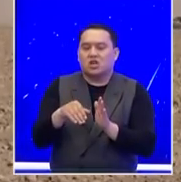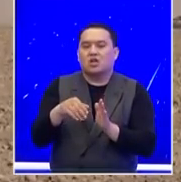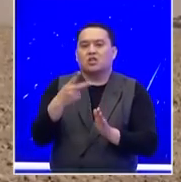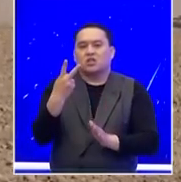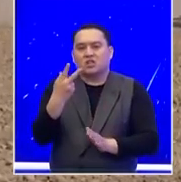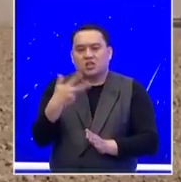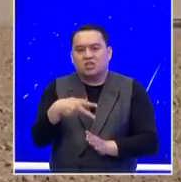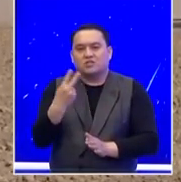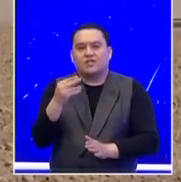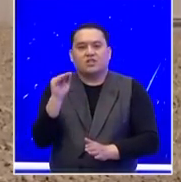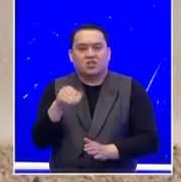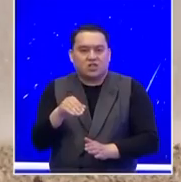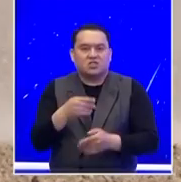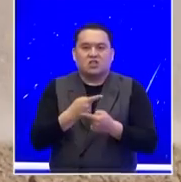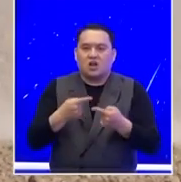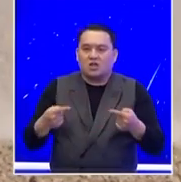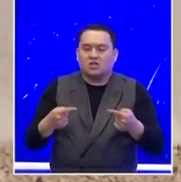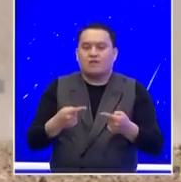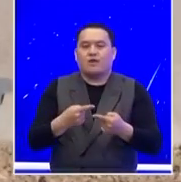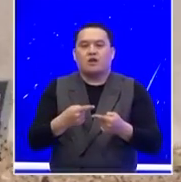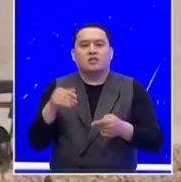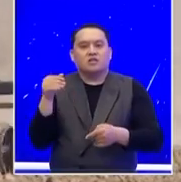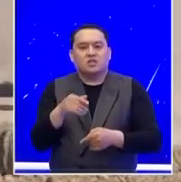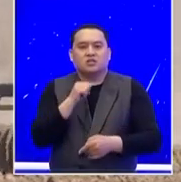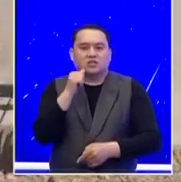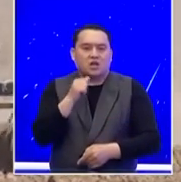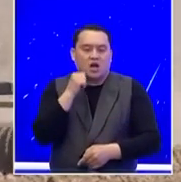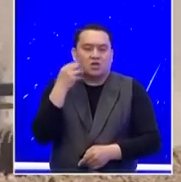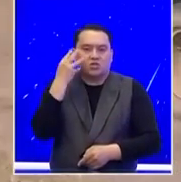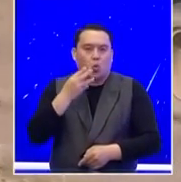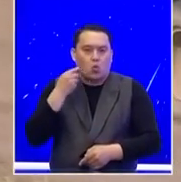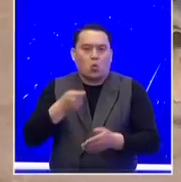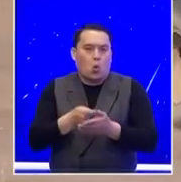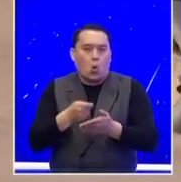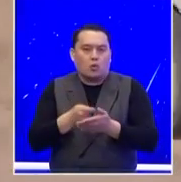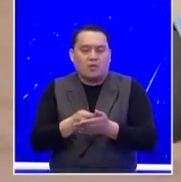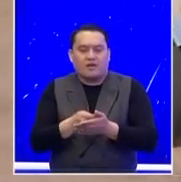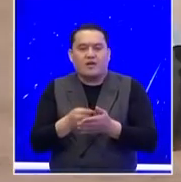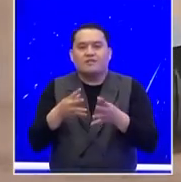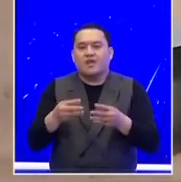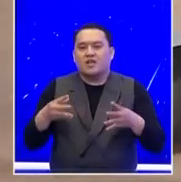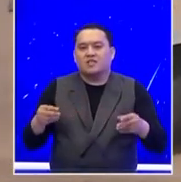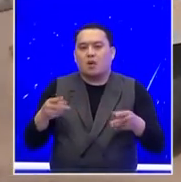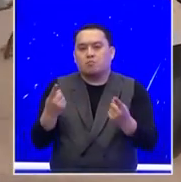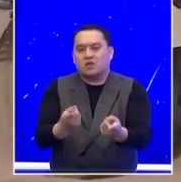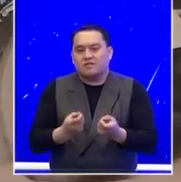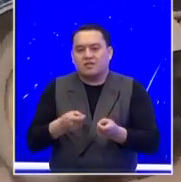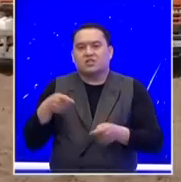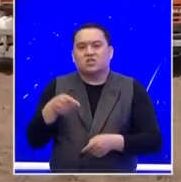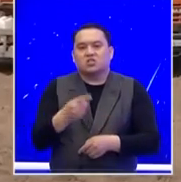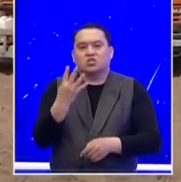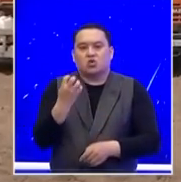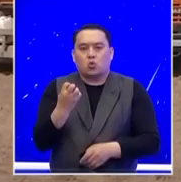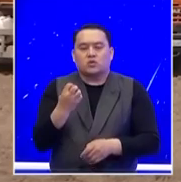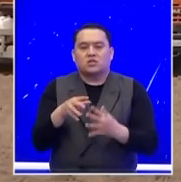32,5 тысяч – масличных культур, свыше 1000 гектаров – сахарной свеклы и кормовых культур. На весенние полевые работы привлечены около